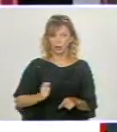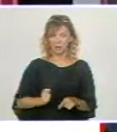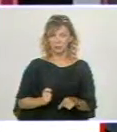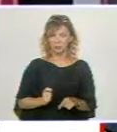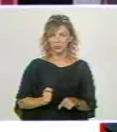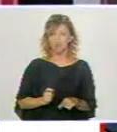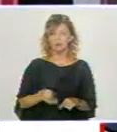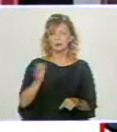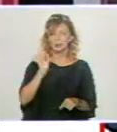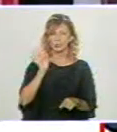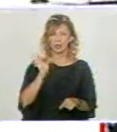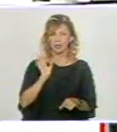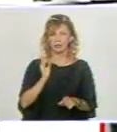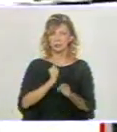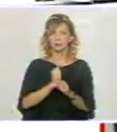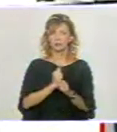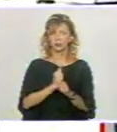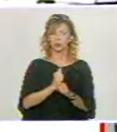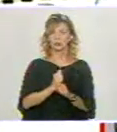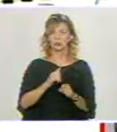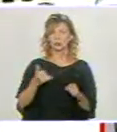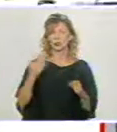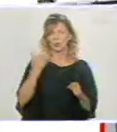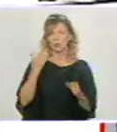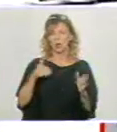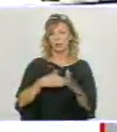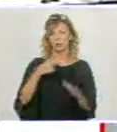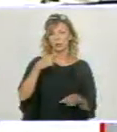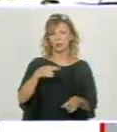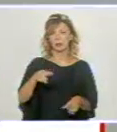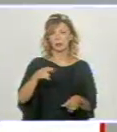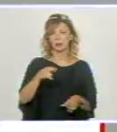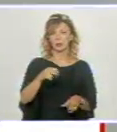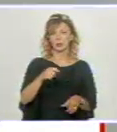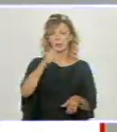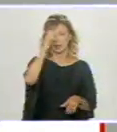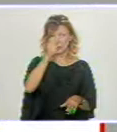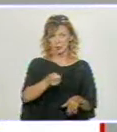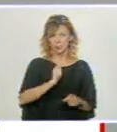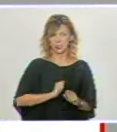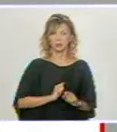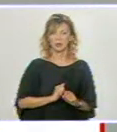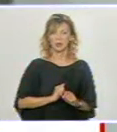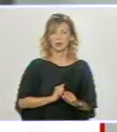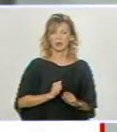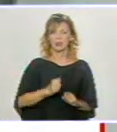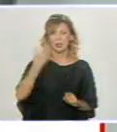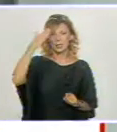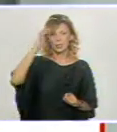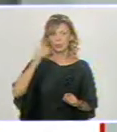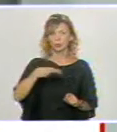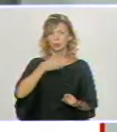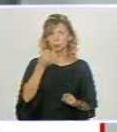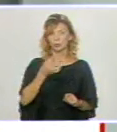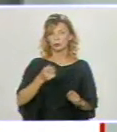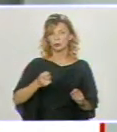domeniu, pe care școala trebuie să-l respecte. Conducerea Consiliului Județean din Argeș nu poate decât să spere că legea se va